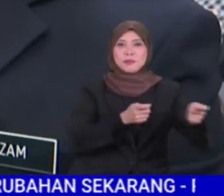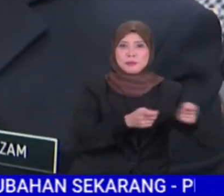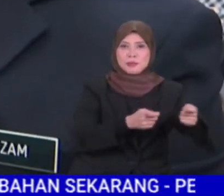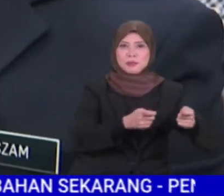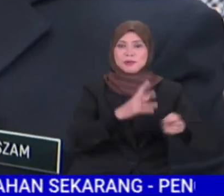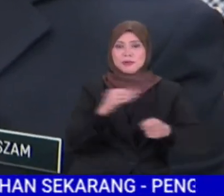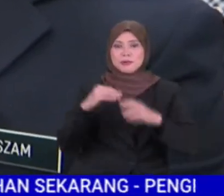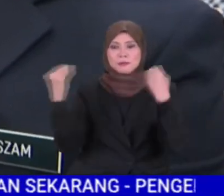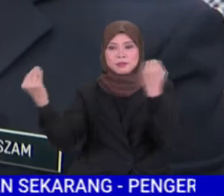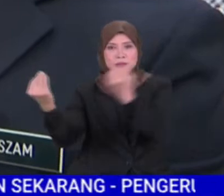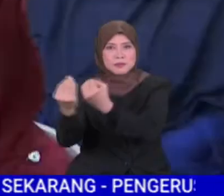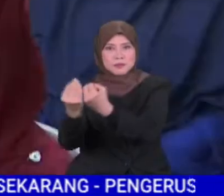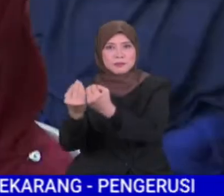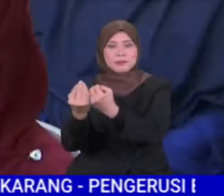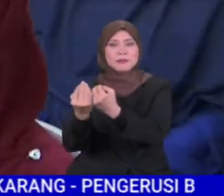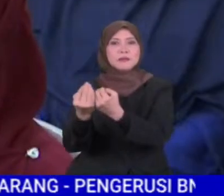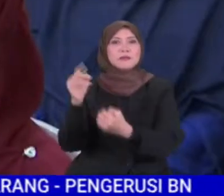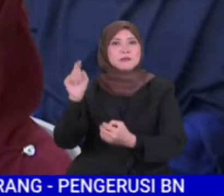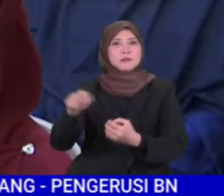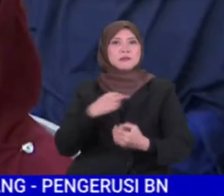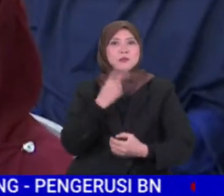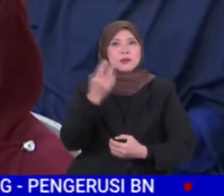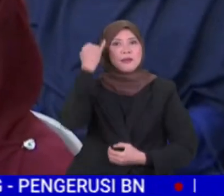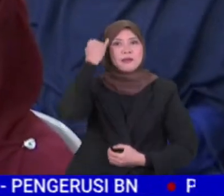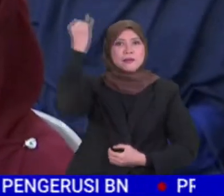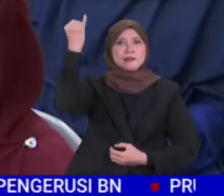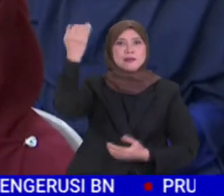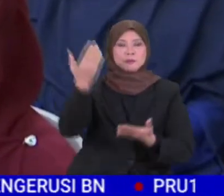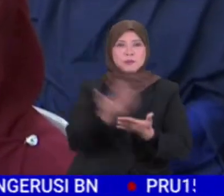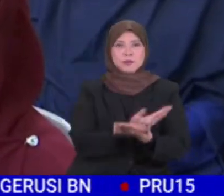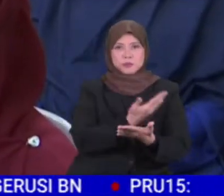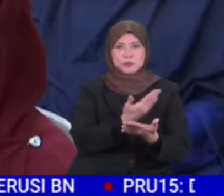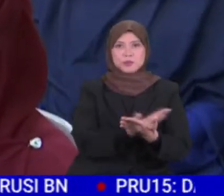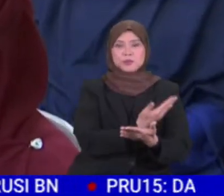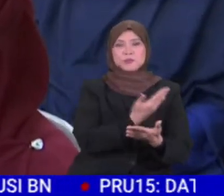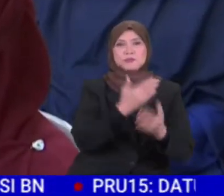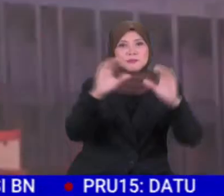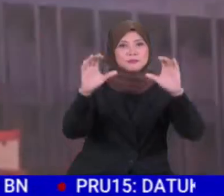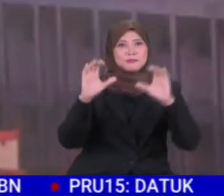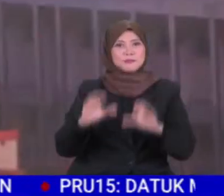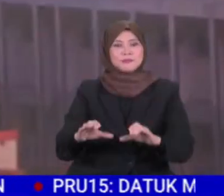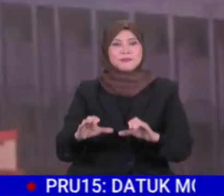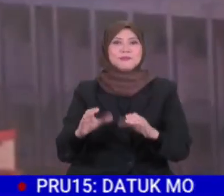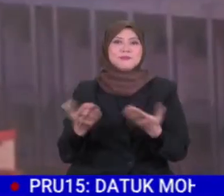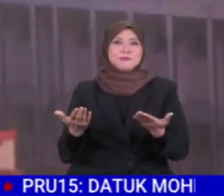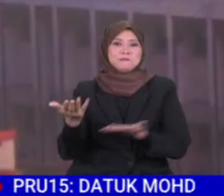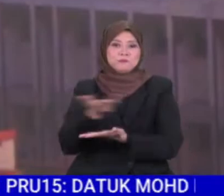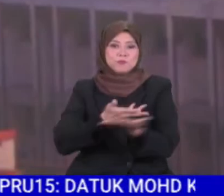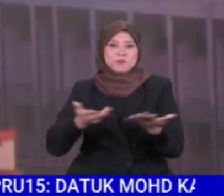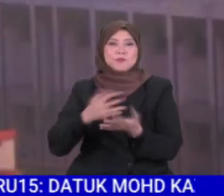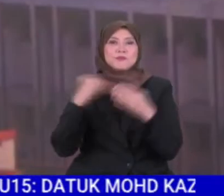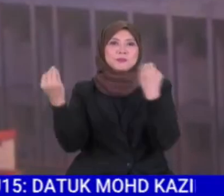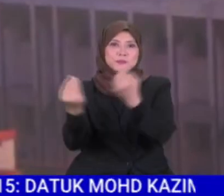dan pengurusan masyarakat bagi menyuarakan idea-idea baharu berasaskan pendekatan maqasid syariah.